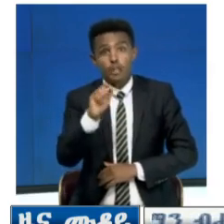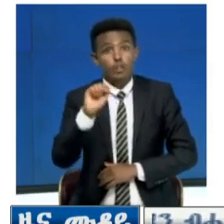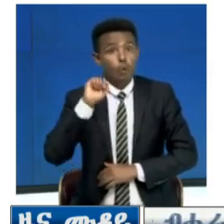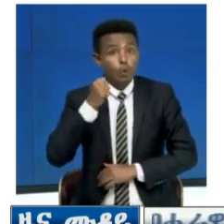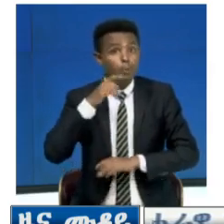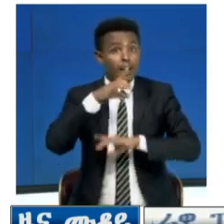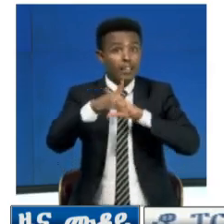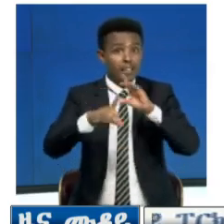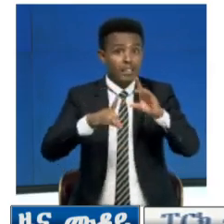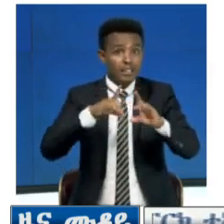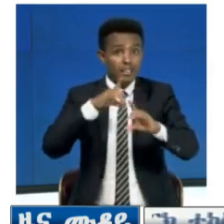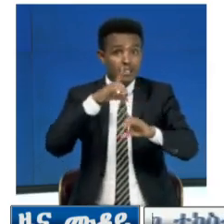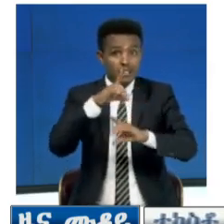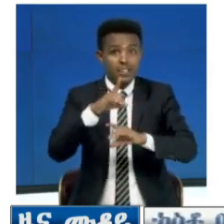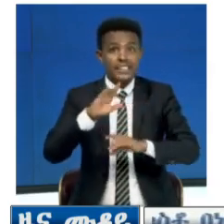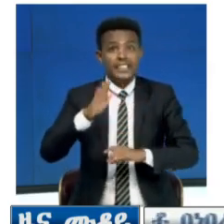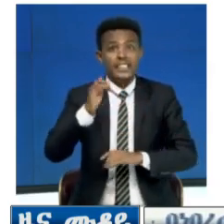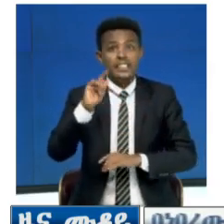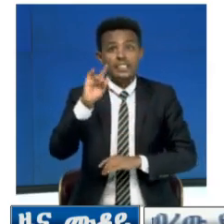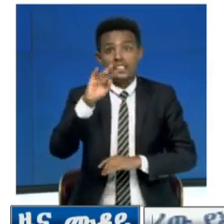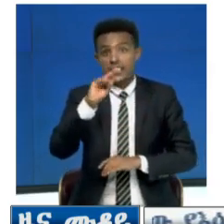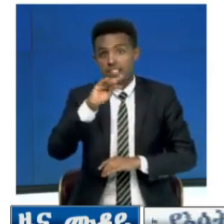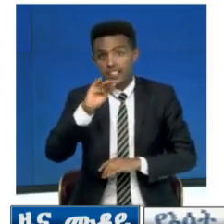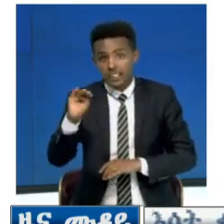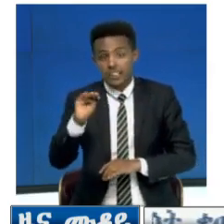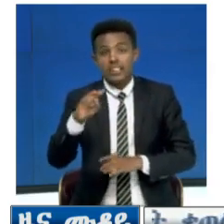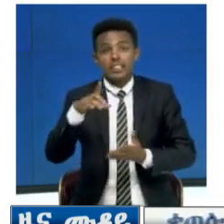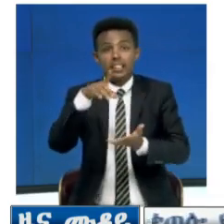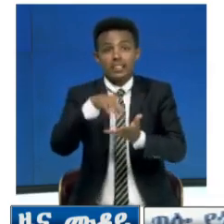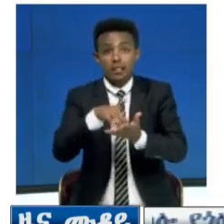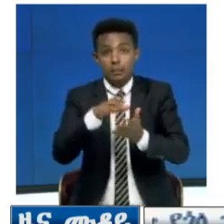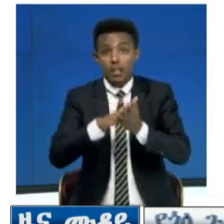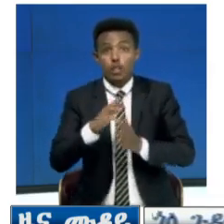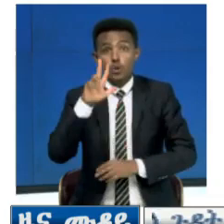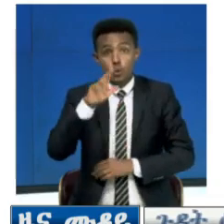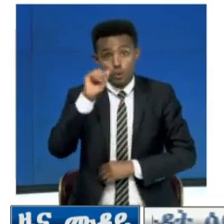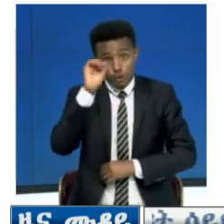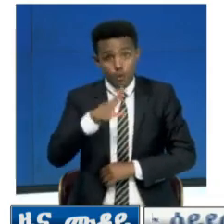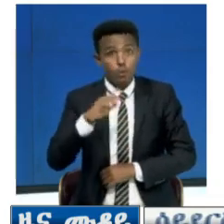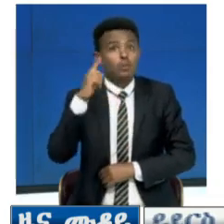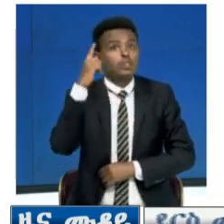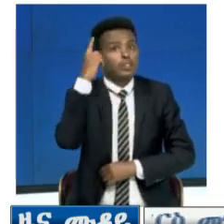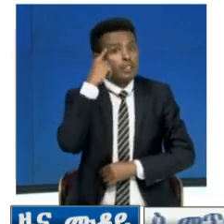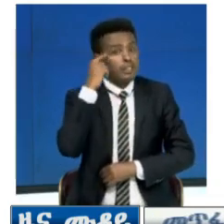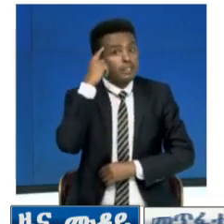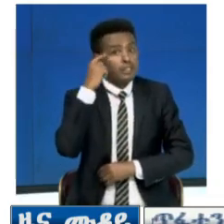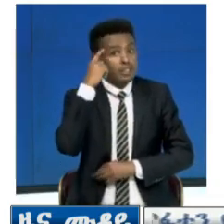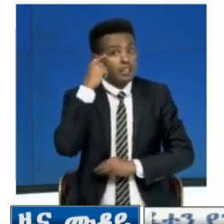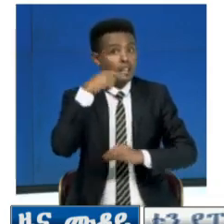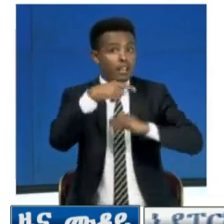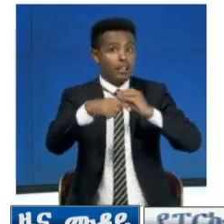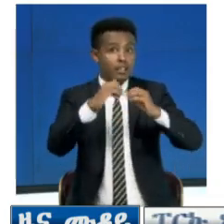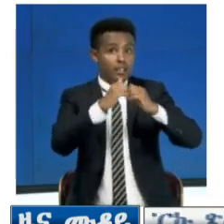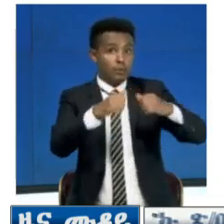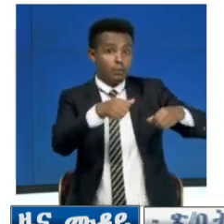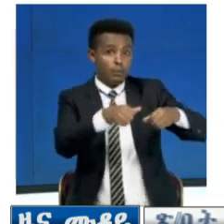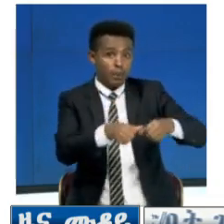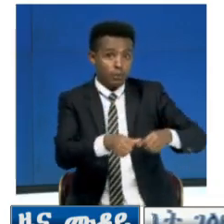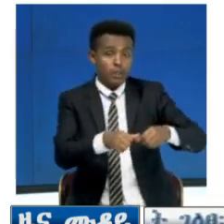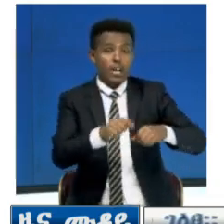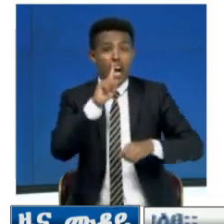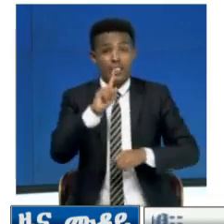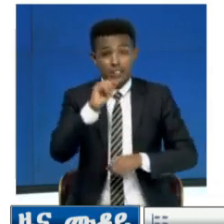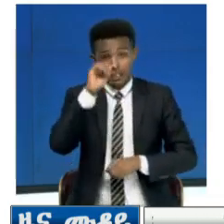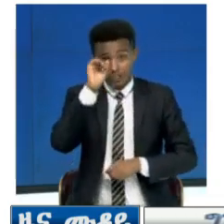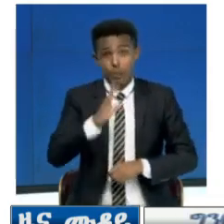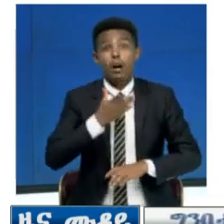ክልል ግንጪ ከተማ፣ 3 ሰዎች ከትግራይ ክልል ማይካድራና ሰቲት ሁመራ ለይቶ ማቆያ፣ አንድ ሰው